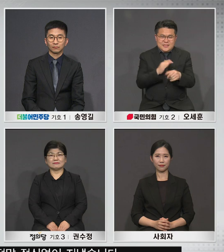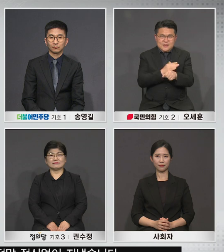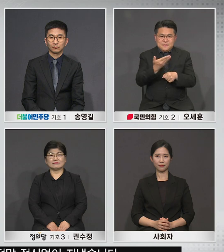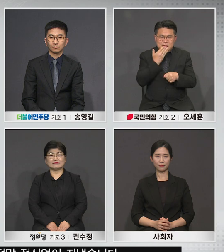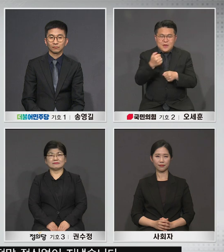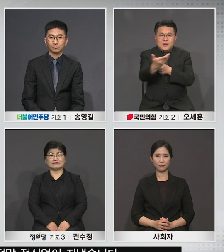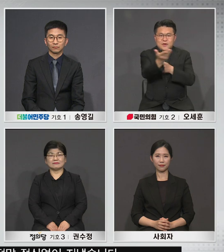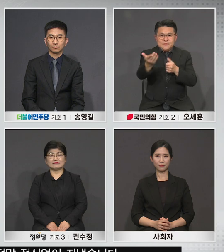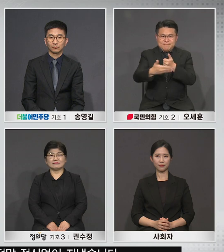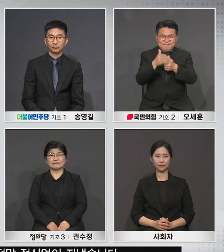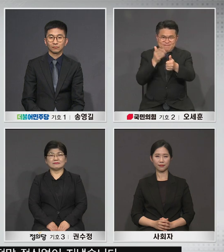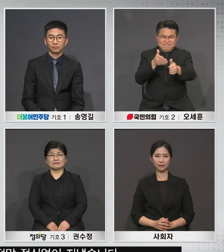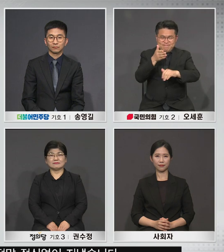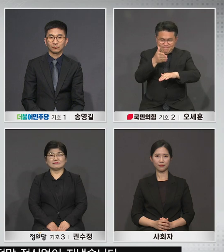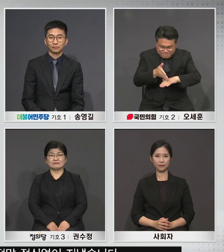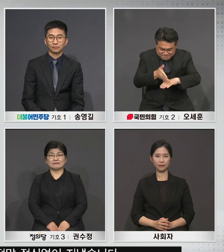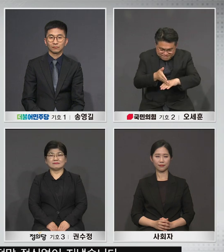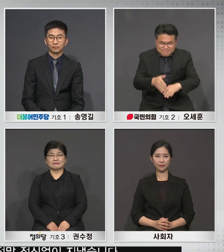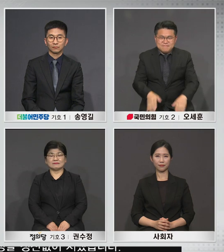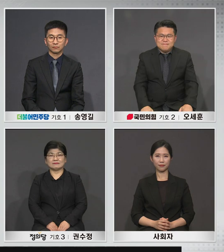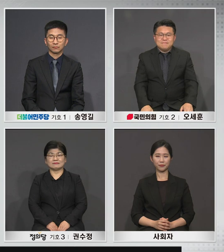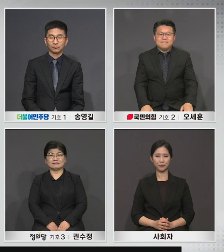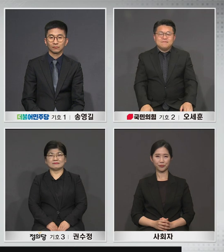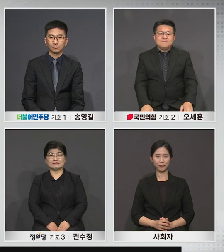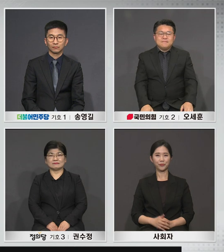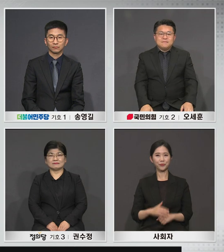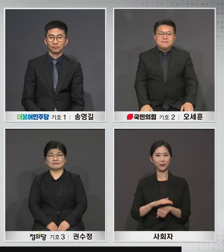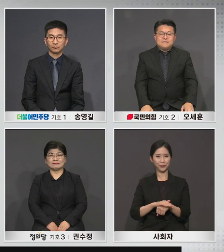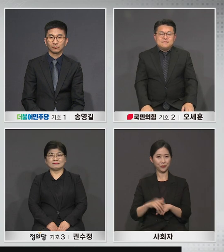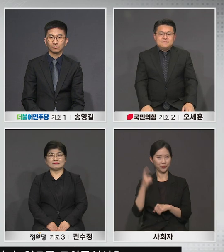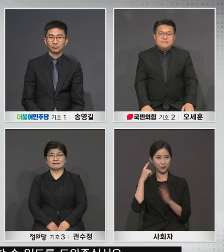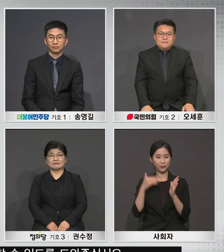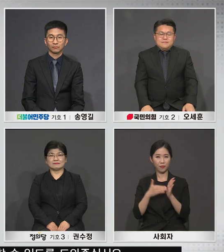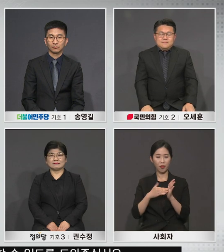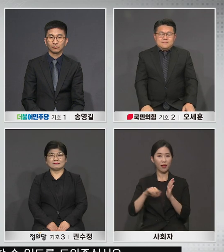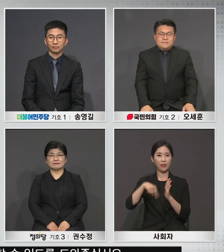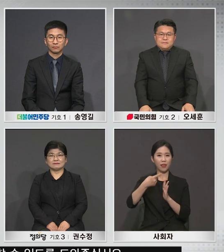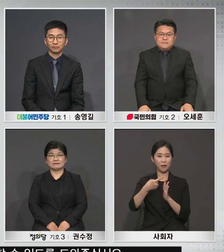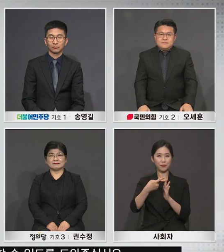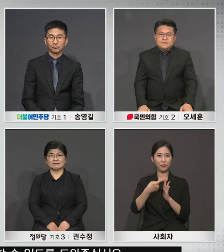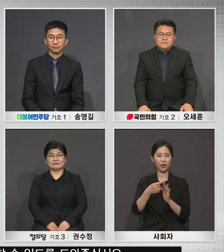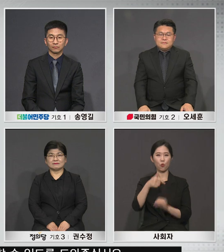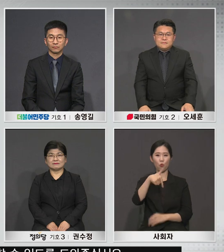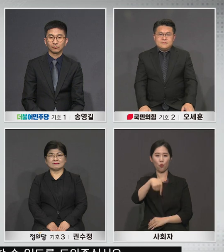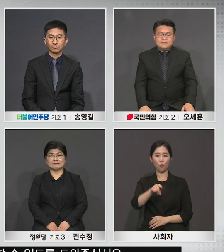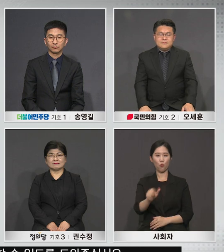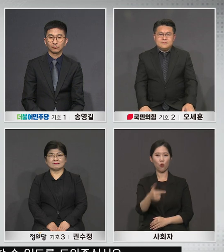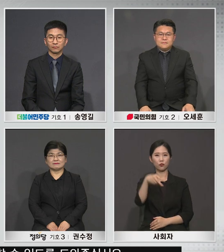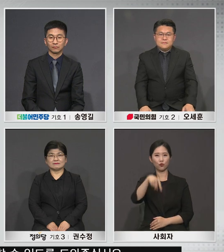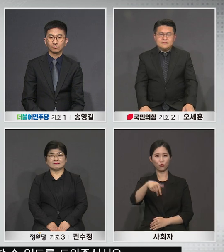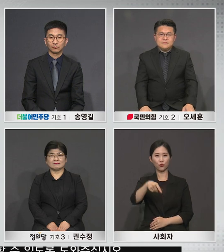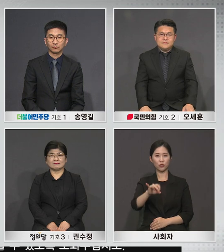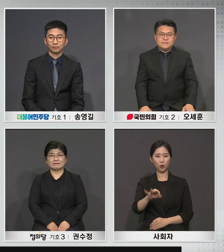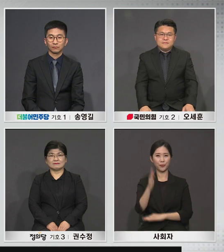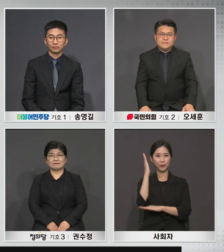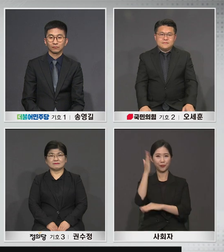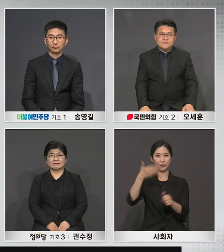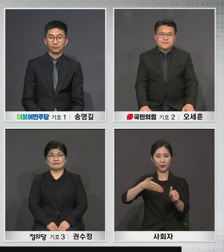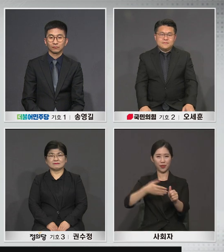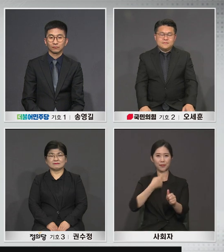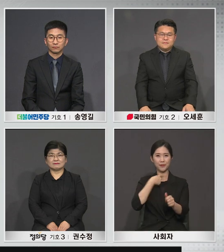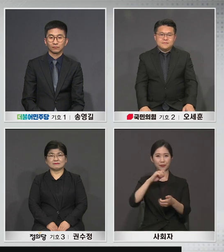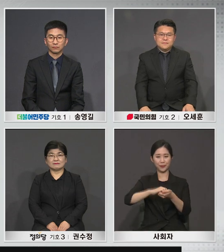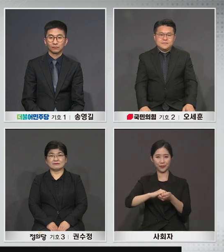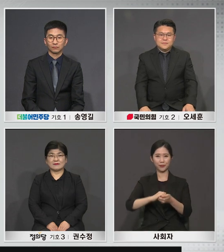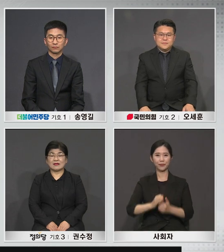도와주십시오. 고맙습니다. 네, 발언 잘 들었고요. 다음은 권수정 후보 1분 발언해 주시겠습니다. 서울